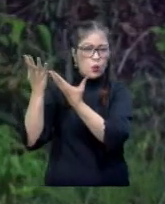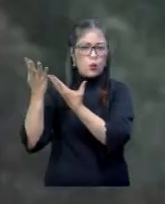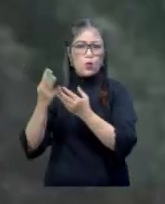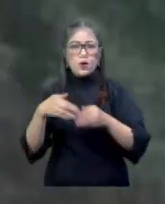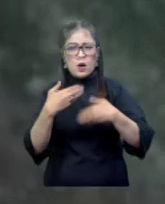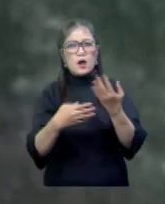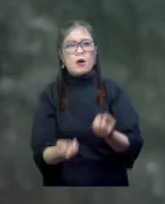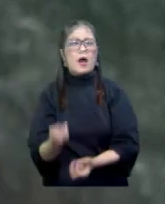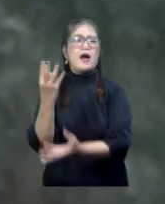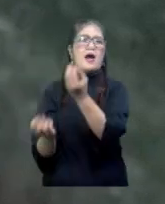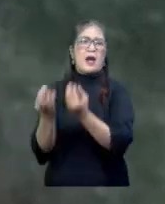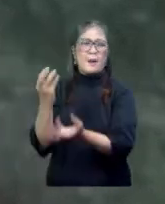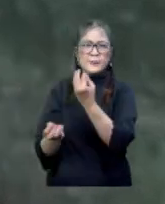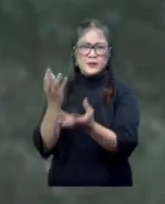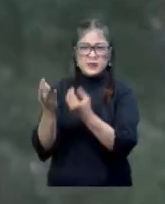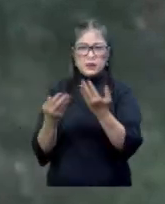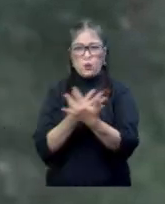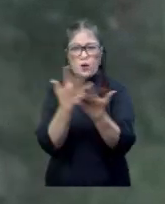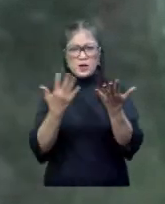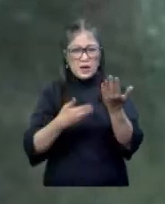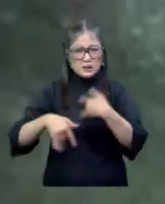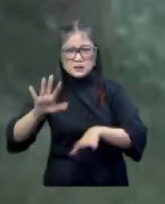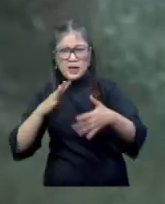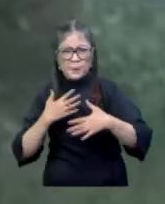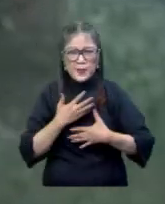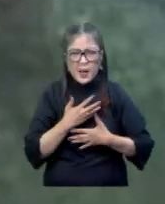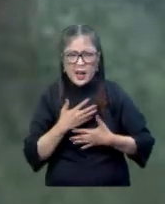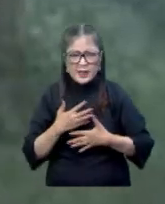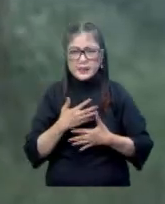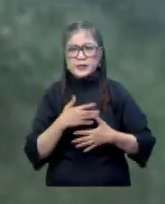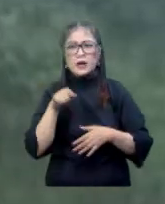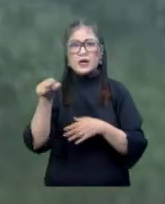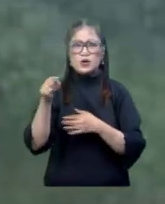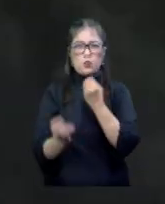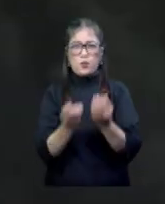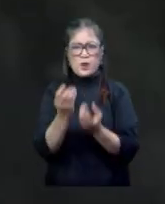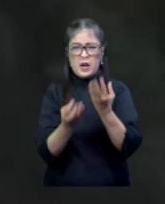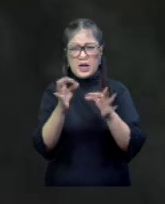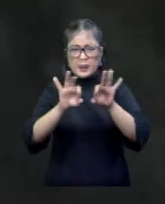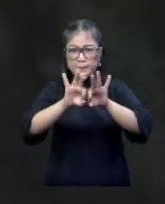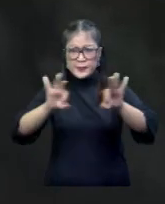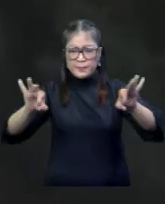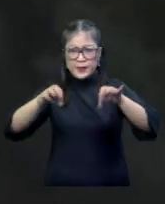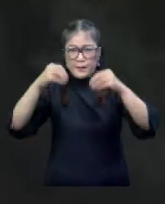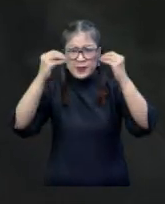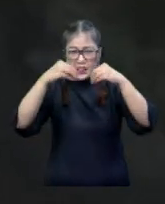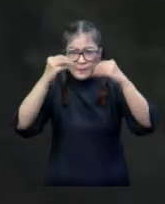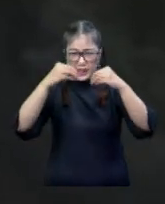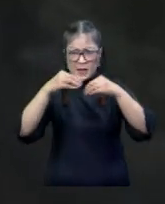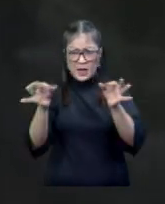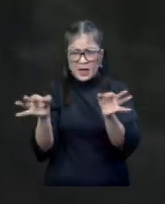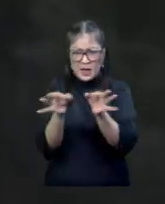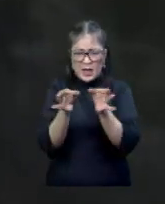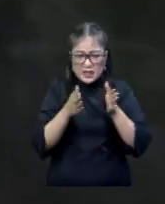Kebakaran ini bersumber dari pipa penyaluran minyak mentah milik Pertamina. Titik kebakaran berada di pinggir jalan, hanya berjarak 1 km dari